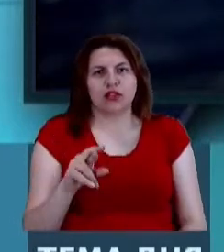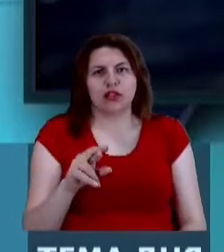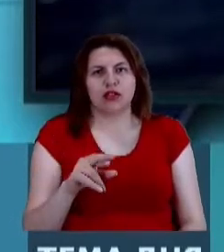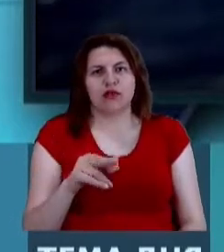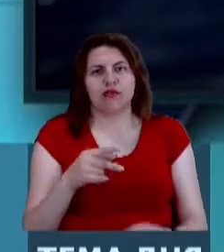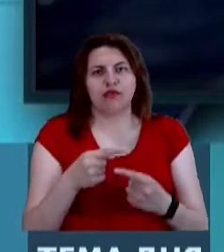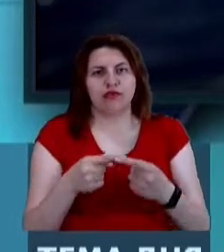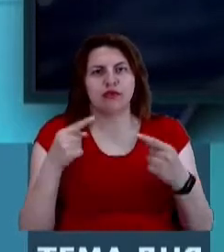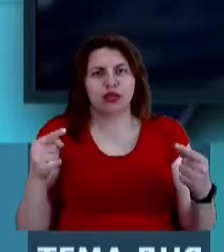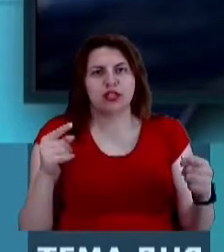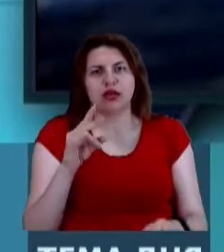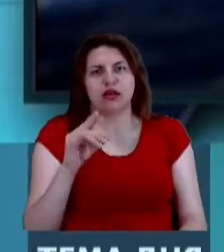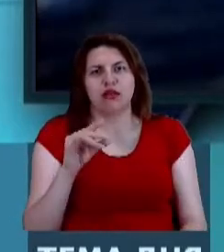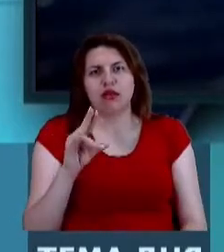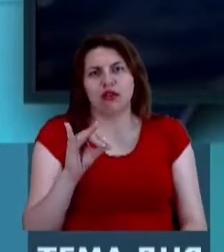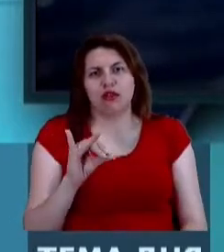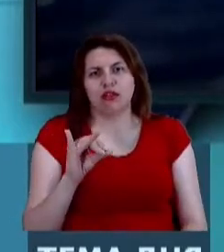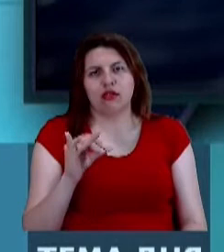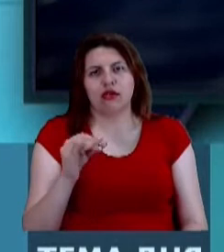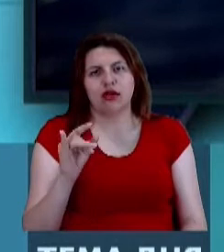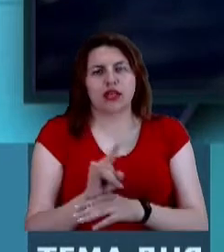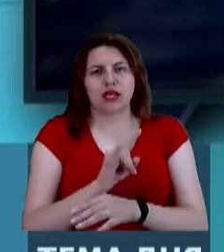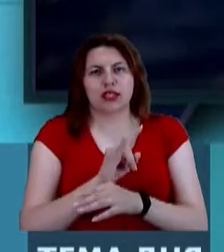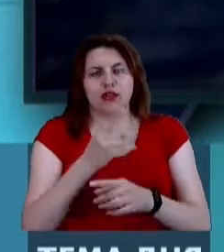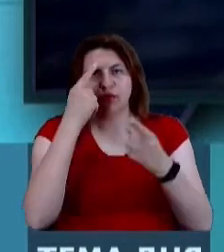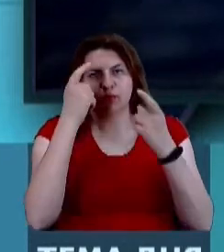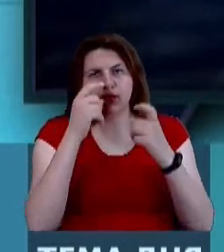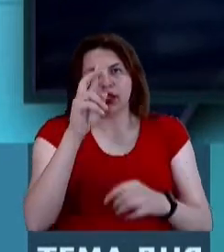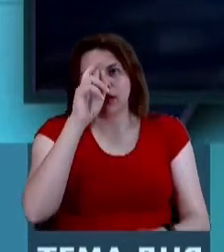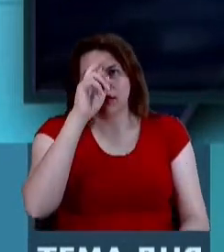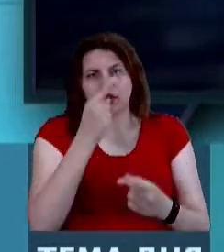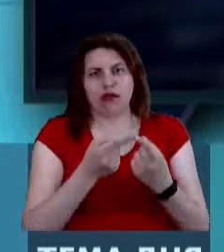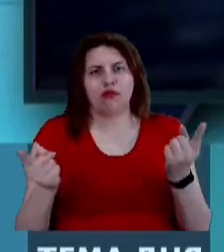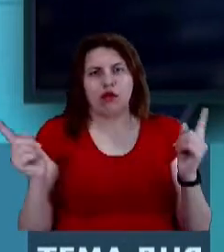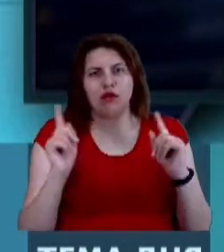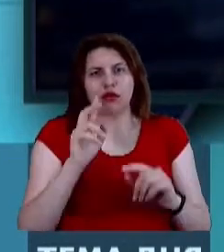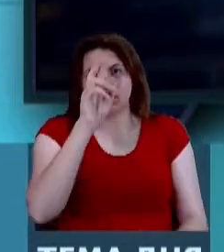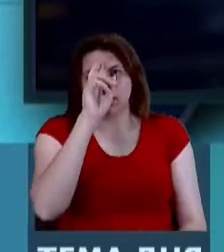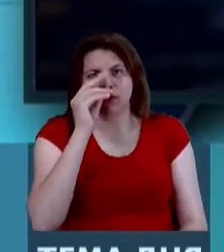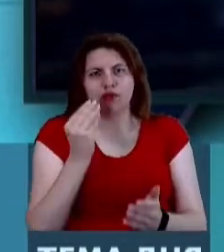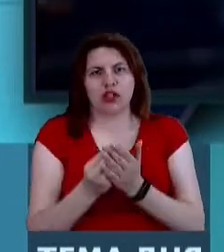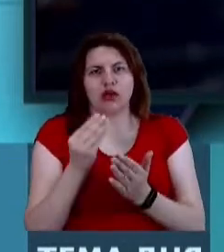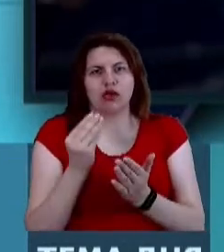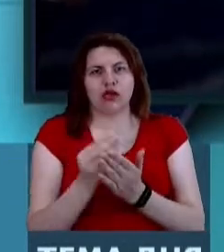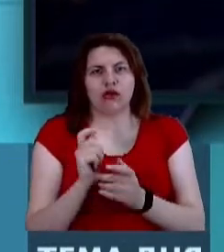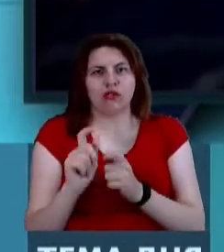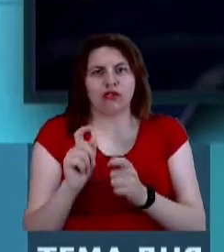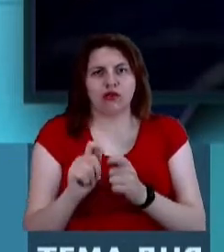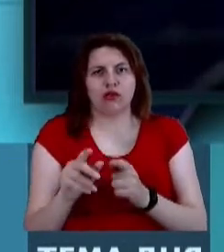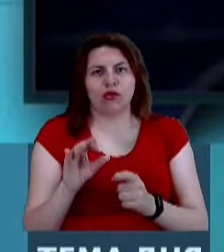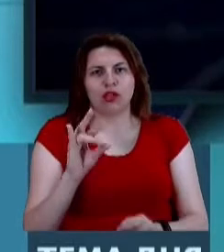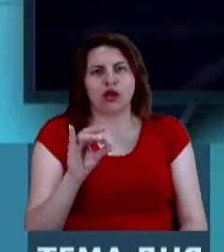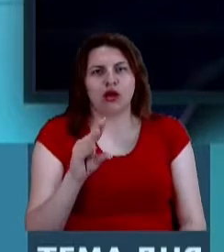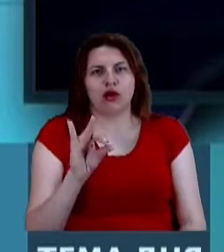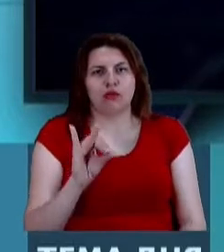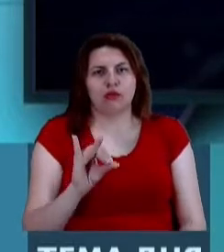канали дезінформації, як державні, так і навколо державні, фінансовані російськими олігархами, наближеними до Кремля